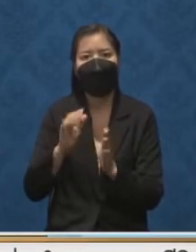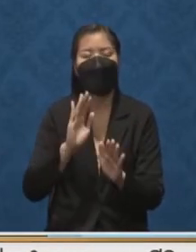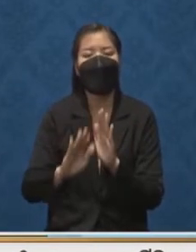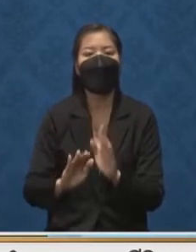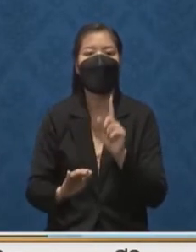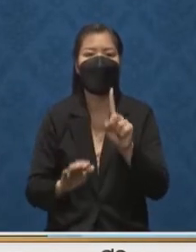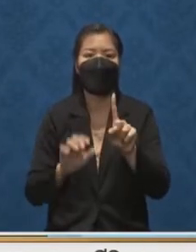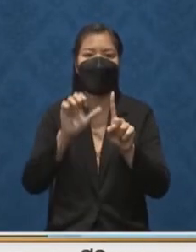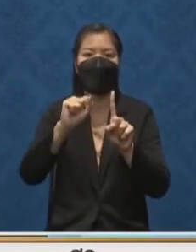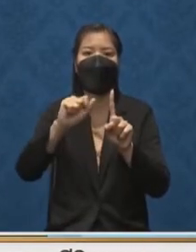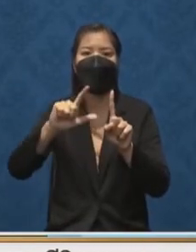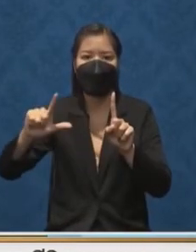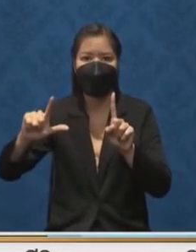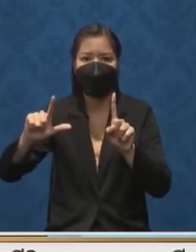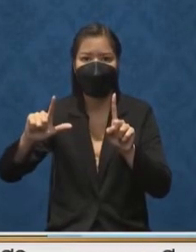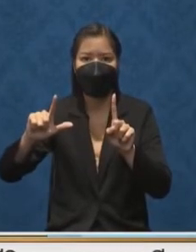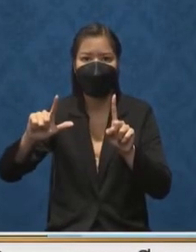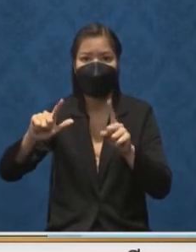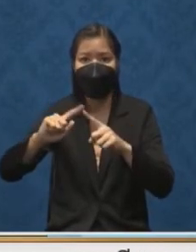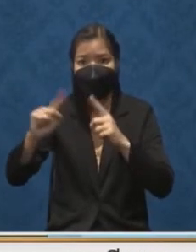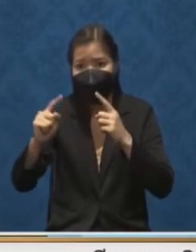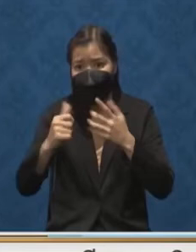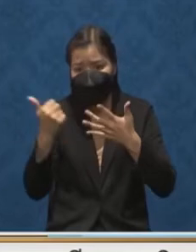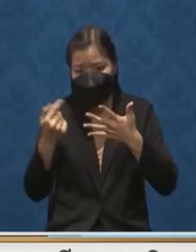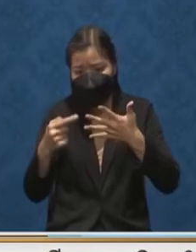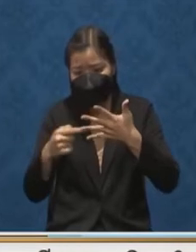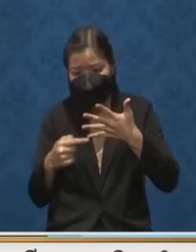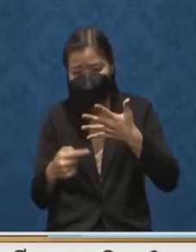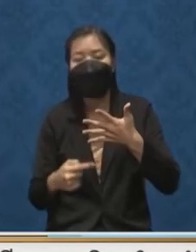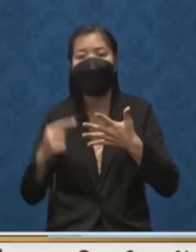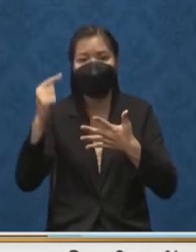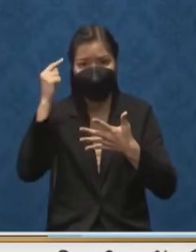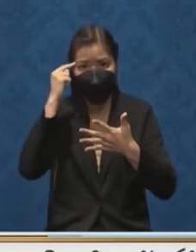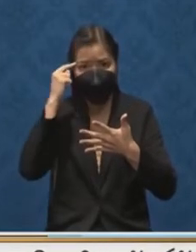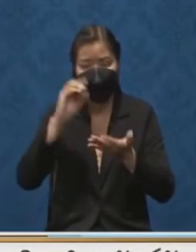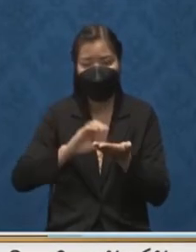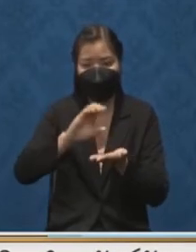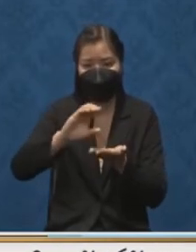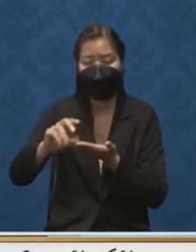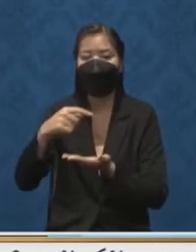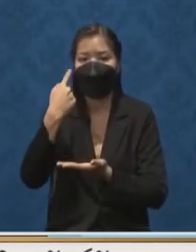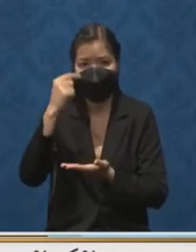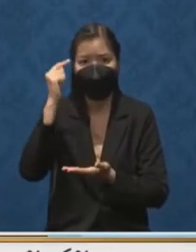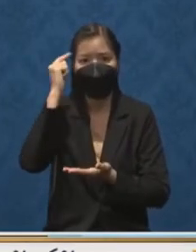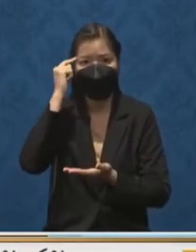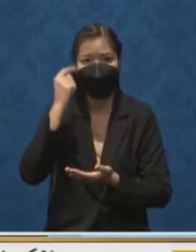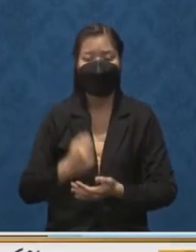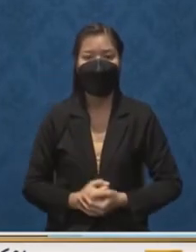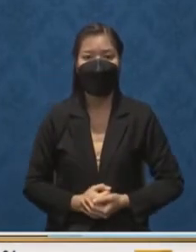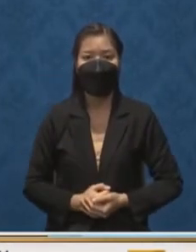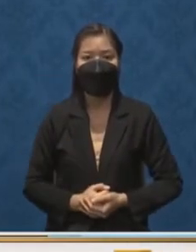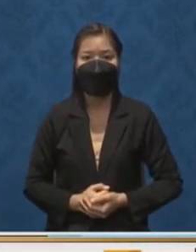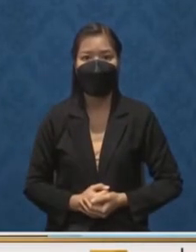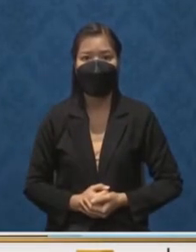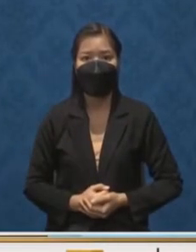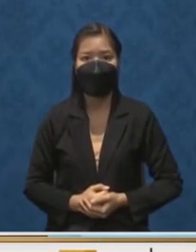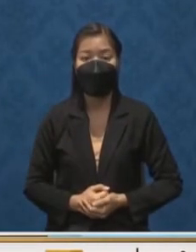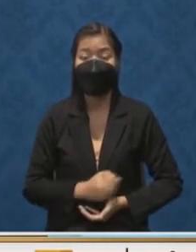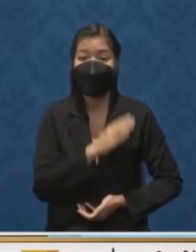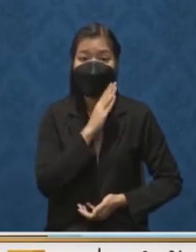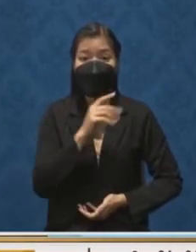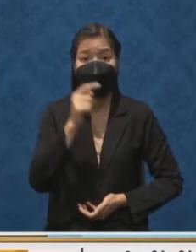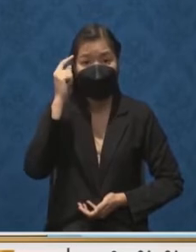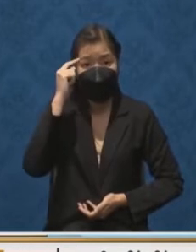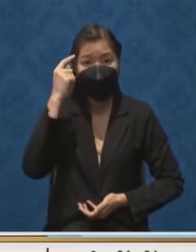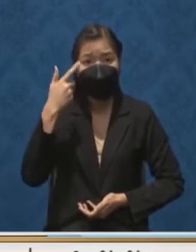ับที่เหลือเราทรับคำถามกเลยมีวพอทราบแล้วการจัส depictedประมาณ